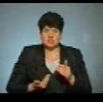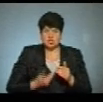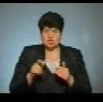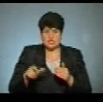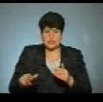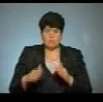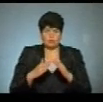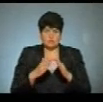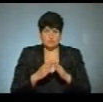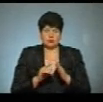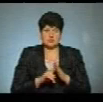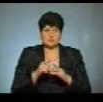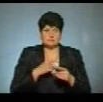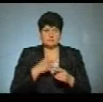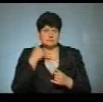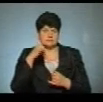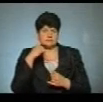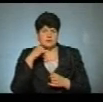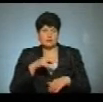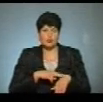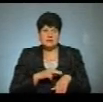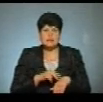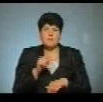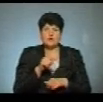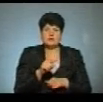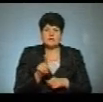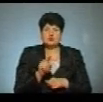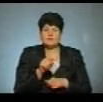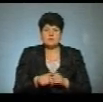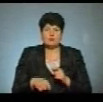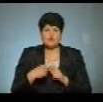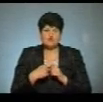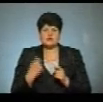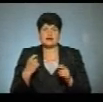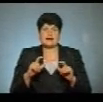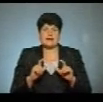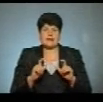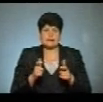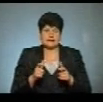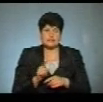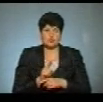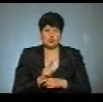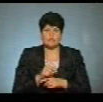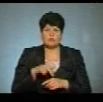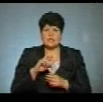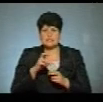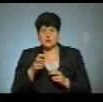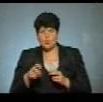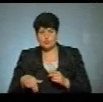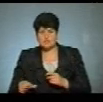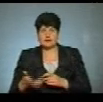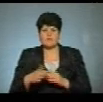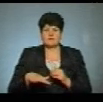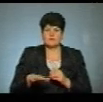якому він проживав, звертатися до поліцейських про те, що він порушує карантинні норми. Тобто виходить на сходову клітку, виходить в